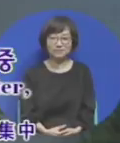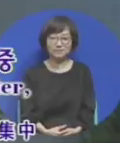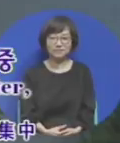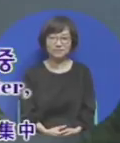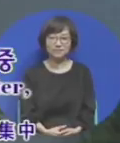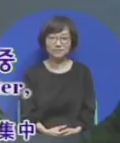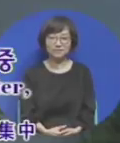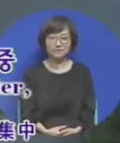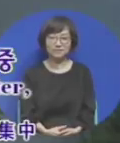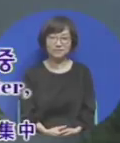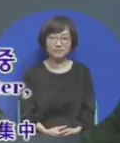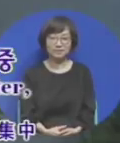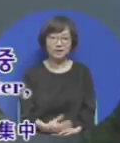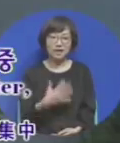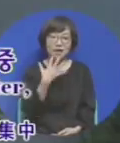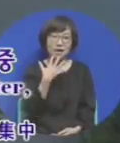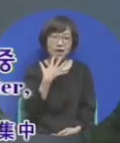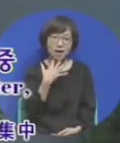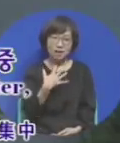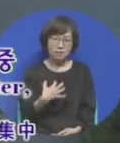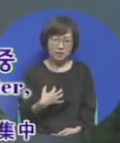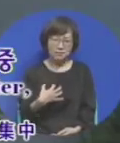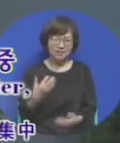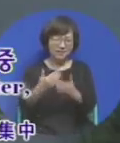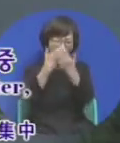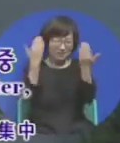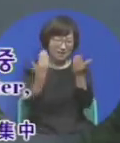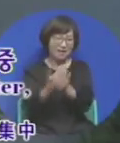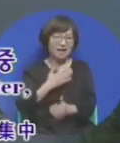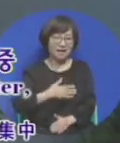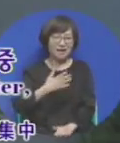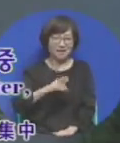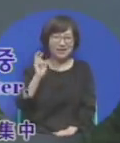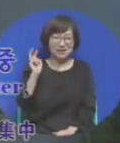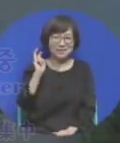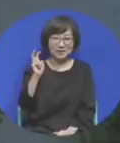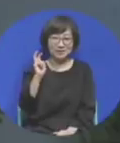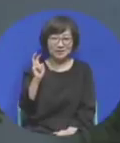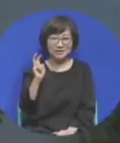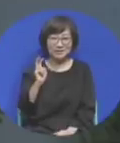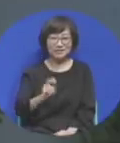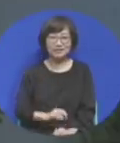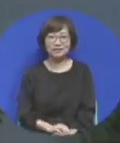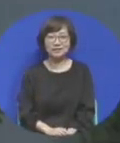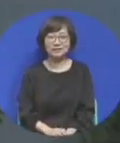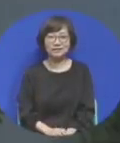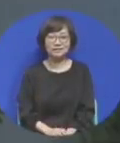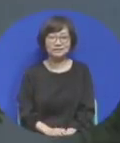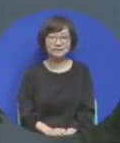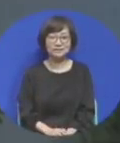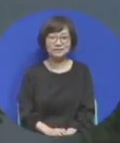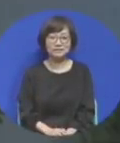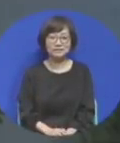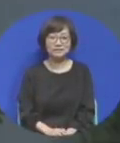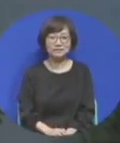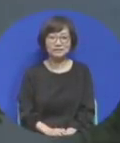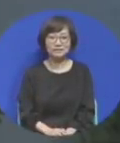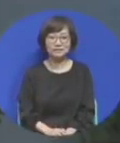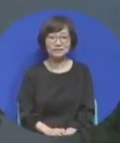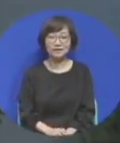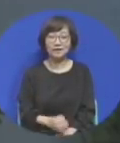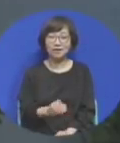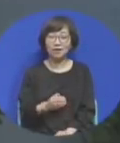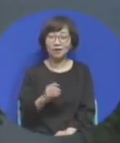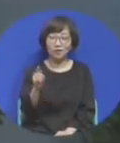Abraham. 아마 아브라함을 모르는 사람 거의 없을 거예요. And I'm sure that there is no one who doesn't know who Abraham is. 그런데 어느